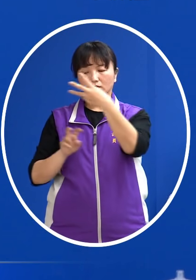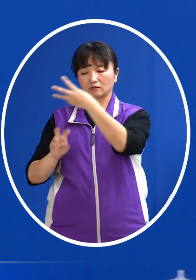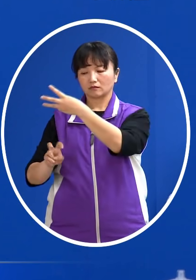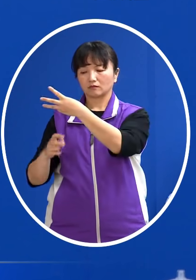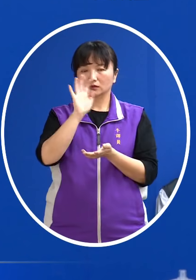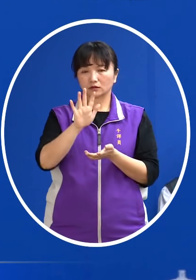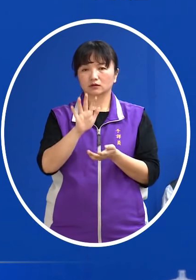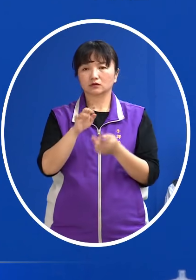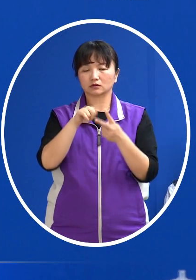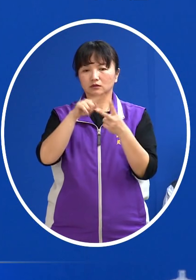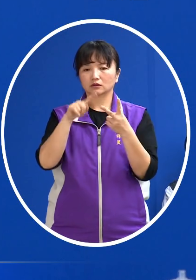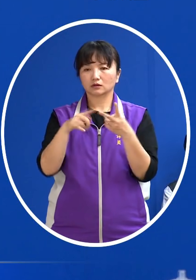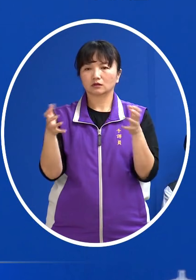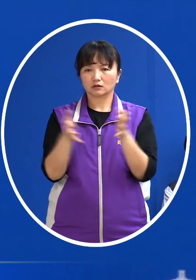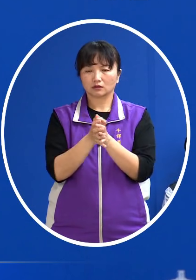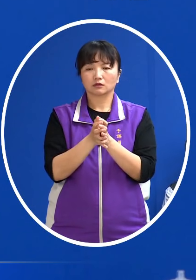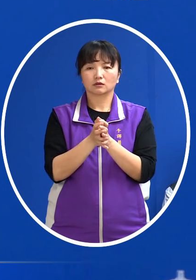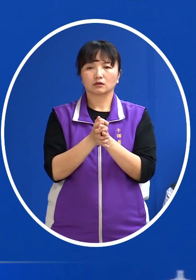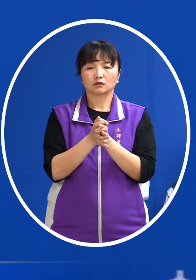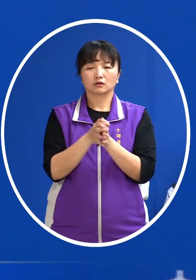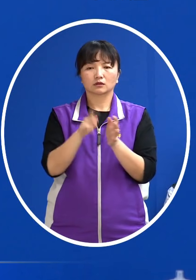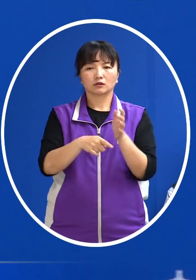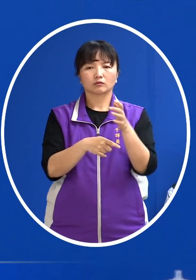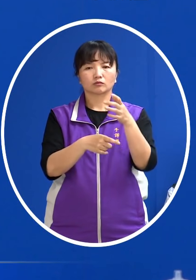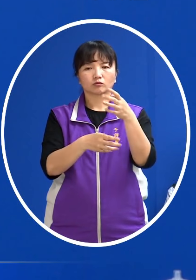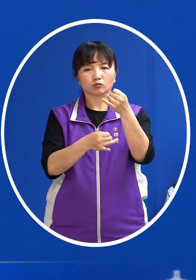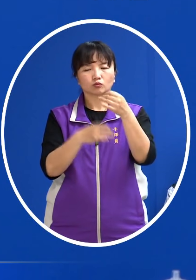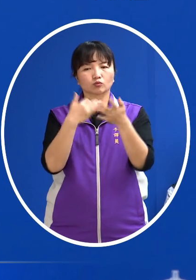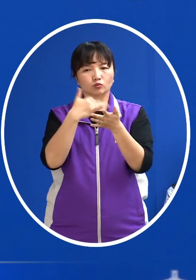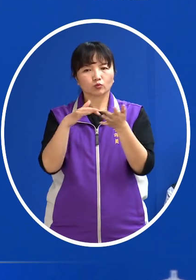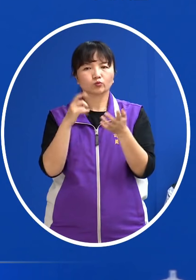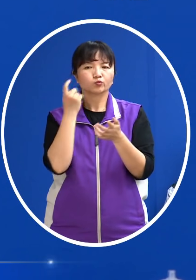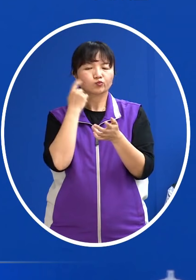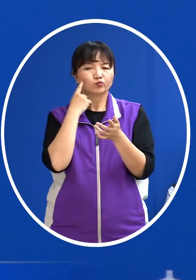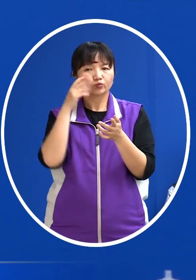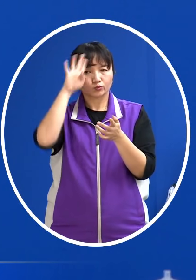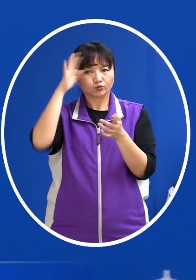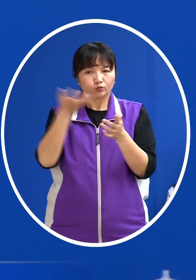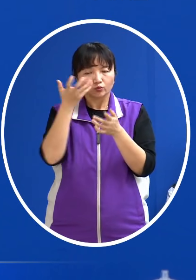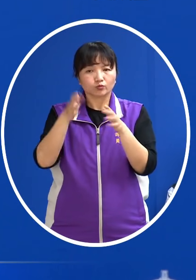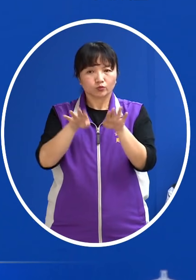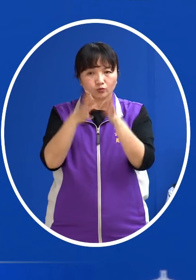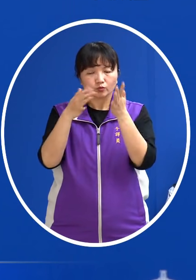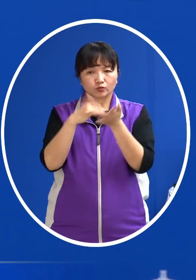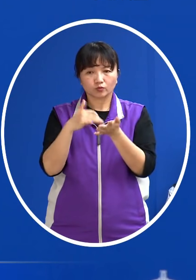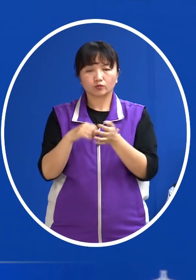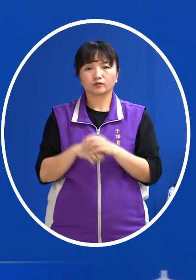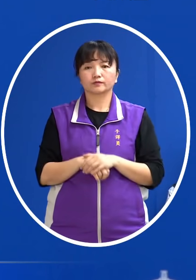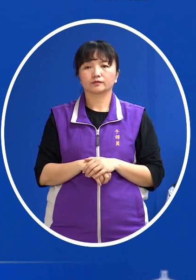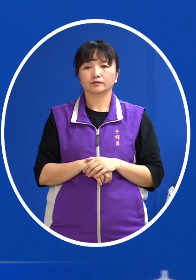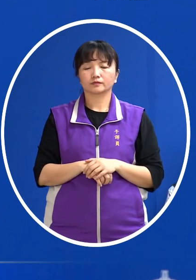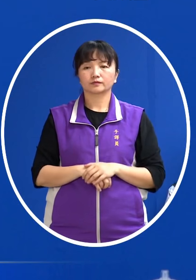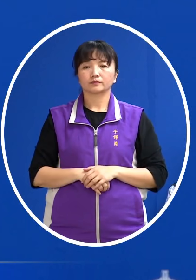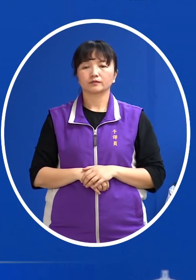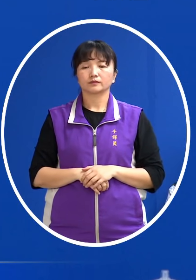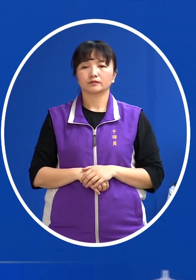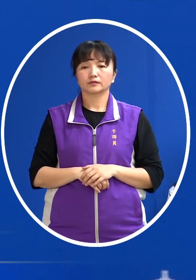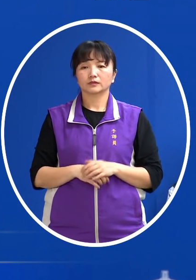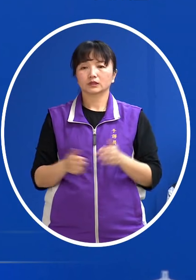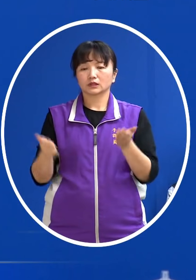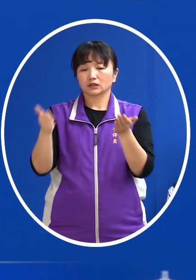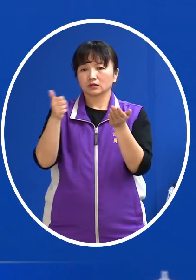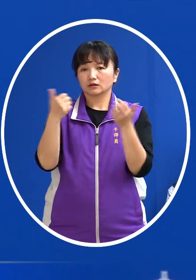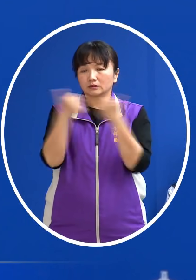3月21号到26号之间。如果以那个时间点当作他的发病日，那其实应该不是说，上船